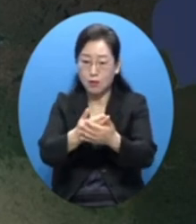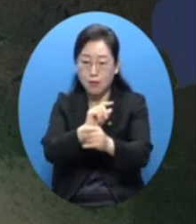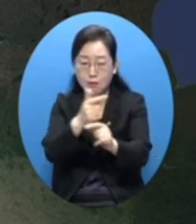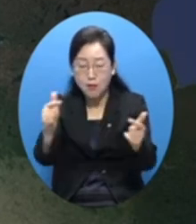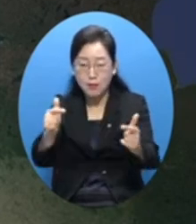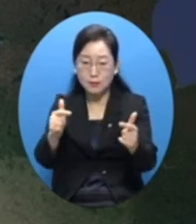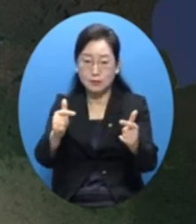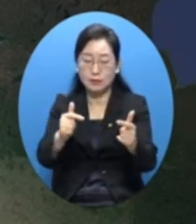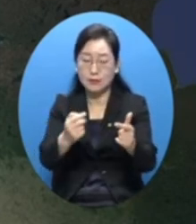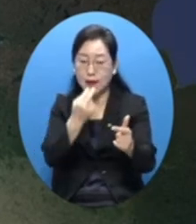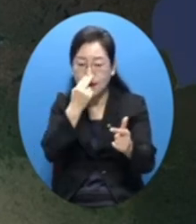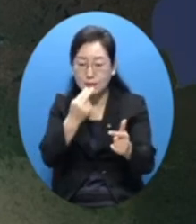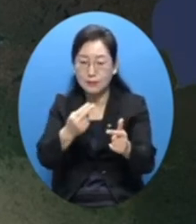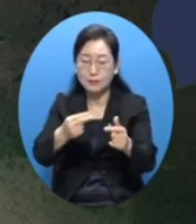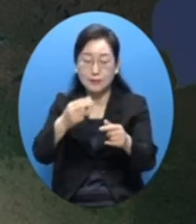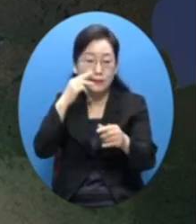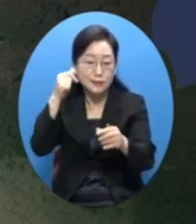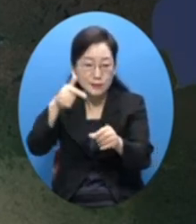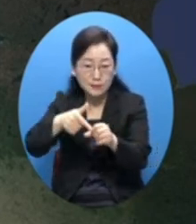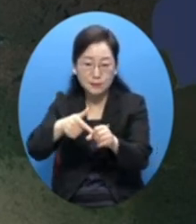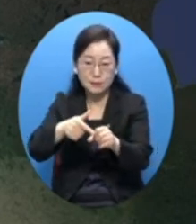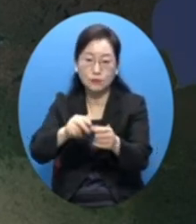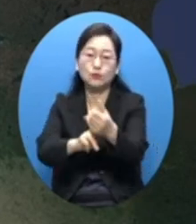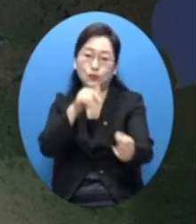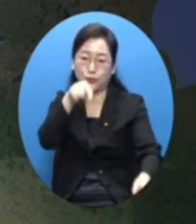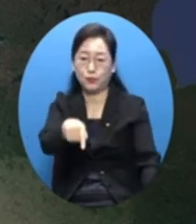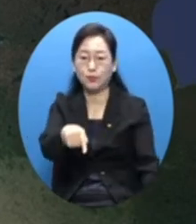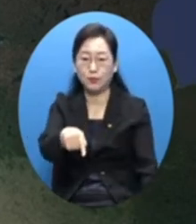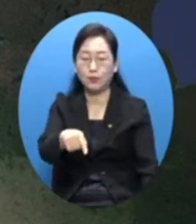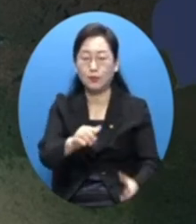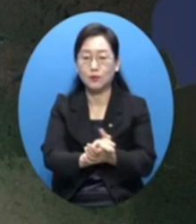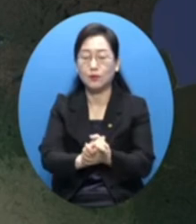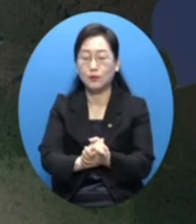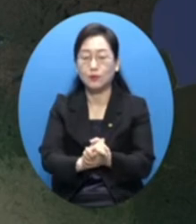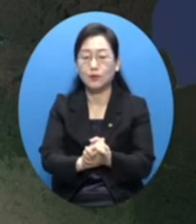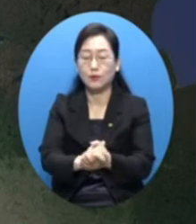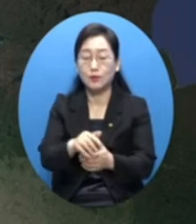이 땅입니다. 이곳에 하나님께서